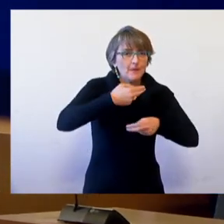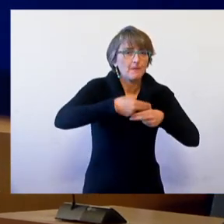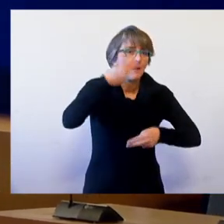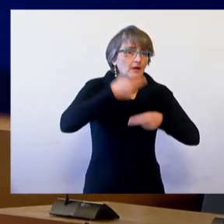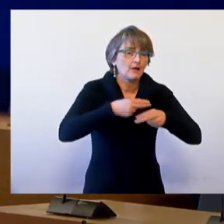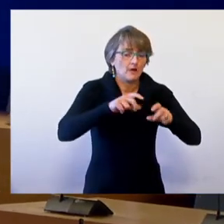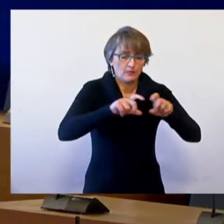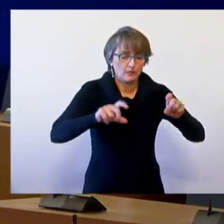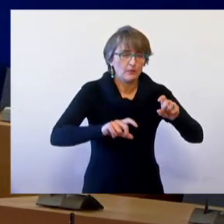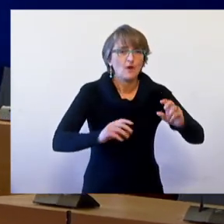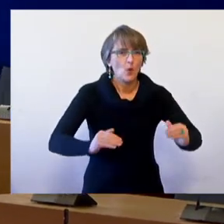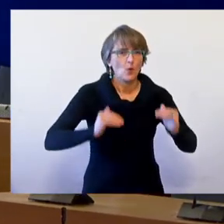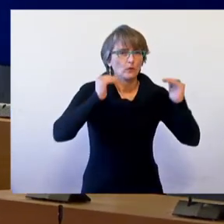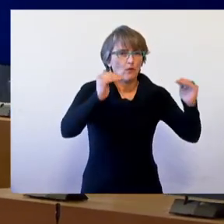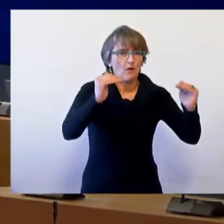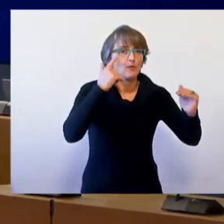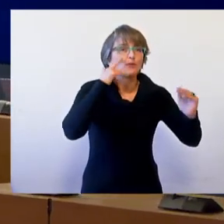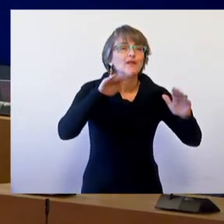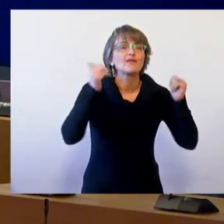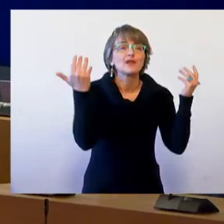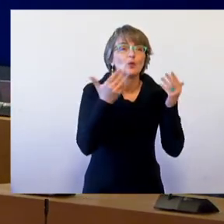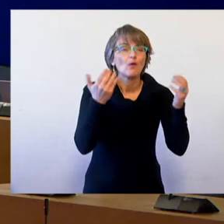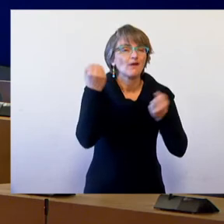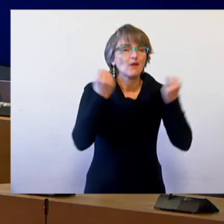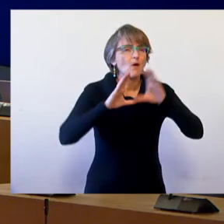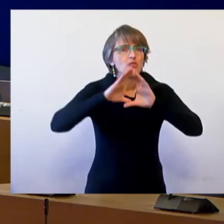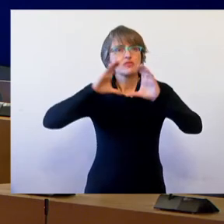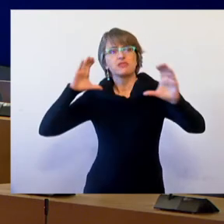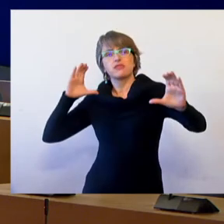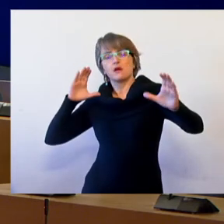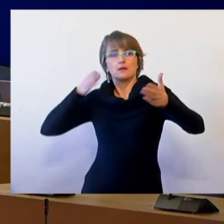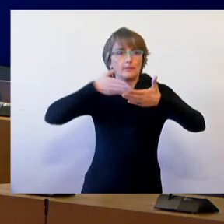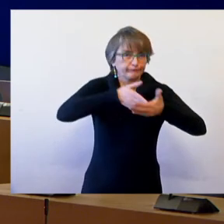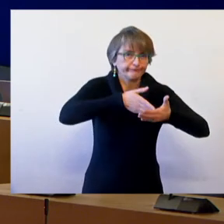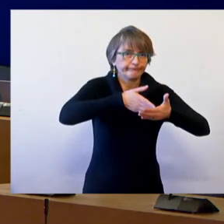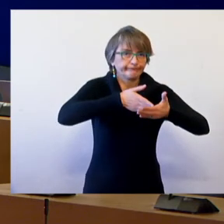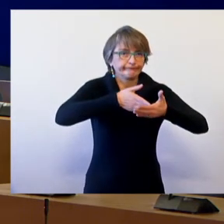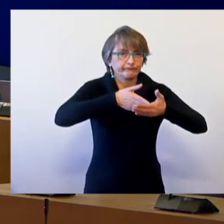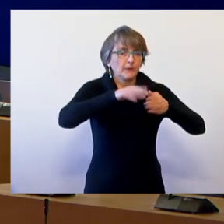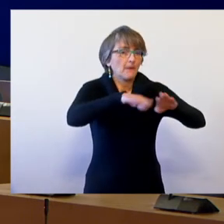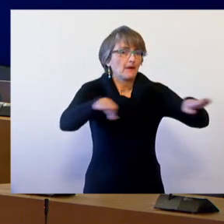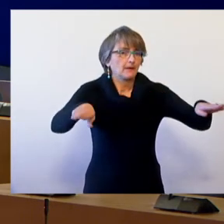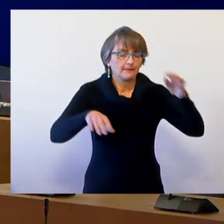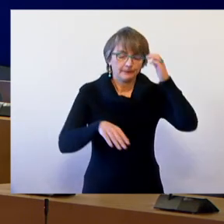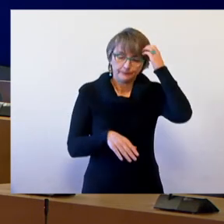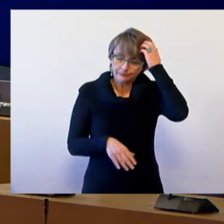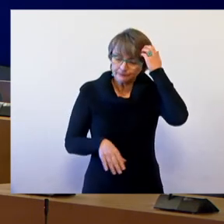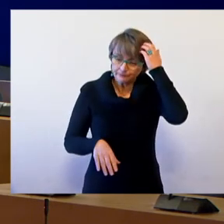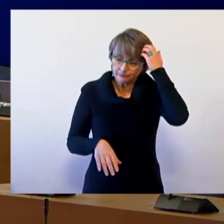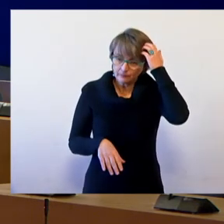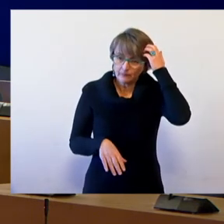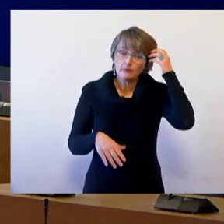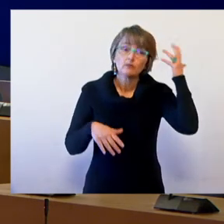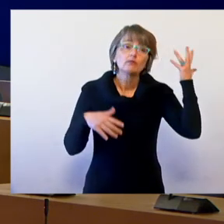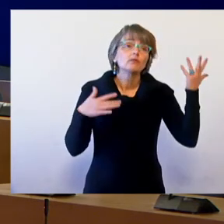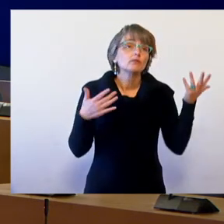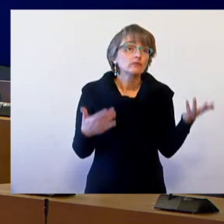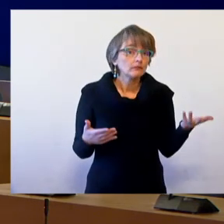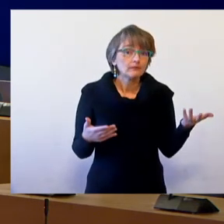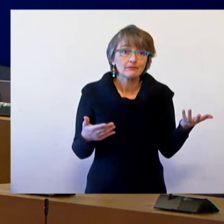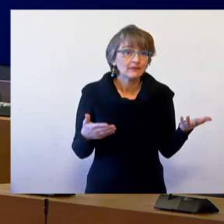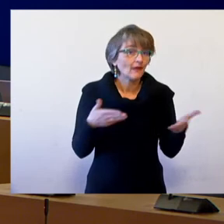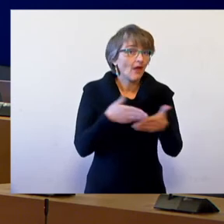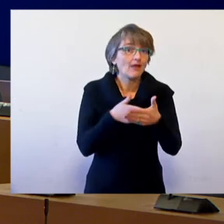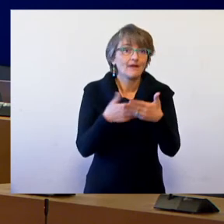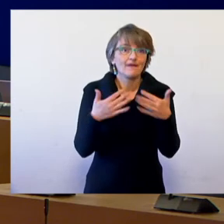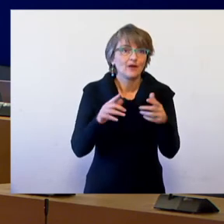pour empêcher justement ces grands camions de pouvoir rentrer sur ce parking. Et ce qui s'est passé, c'est qu'ils se sont déplacés